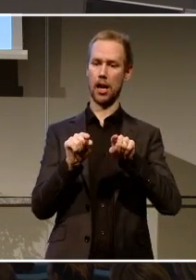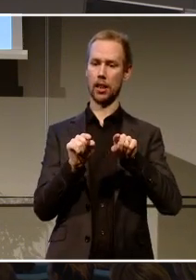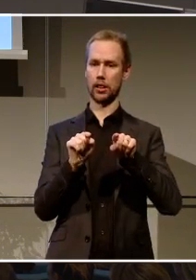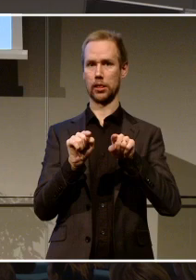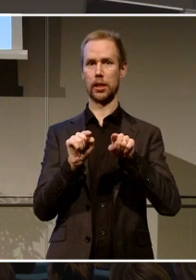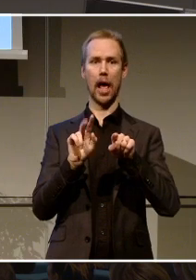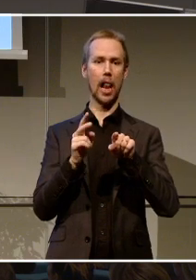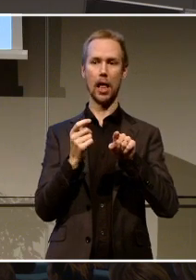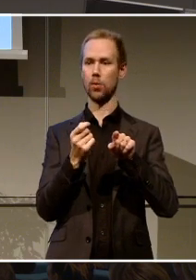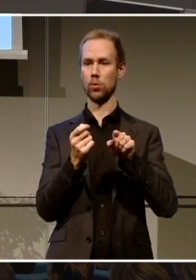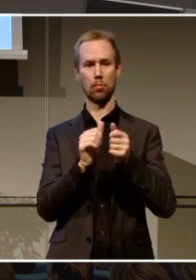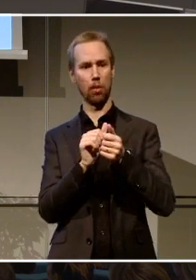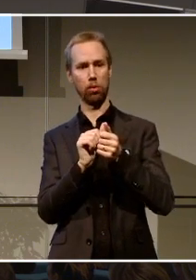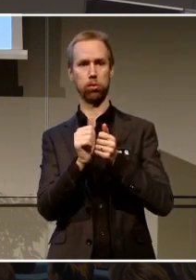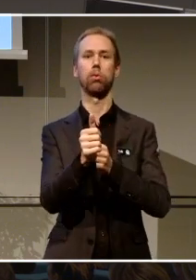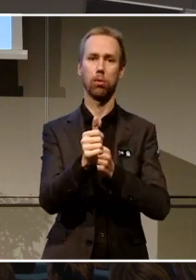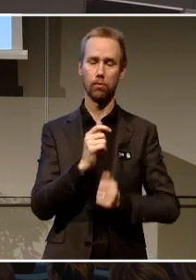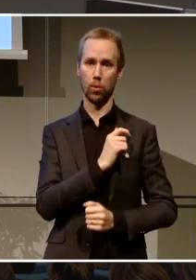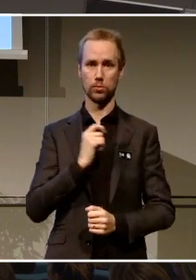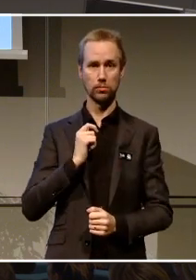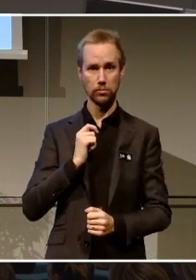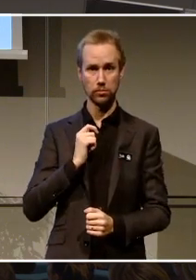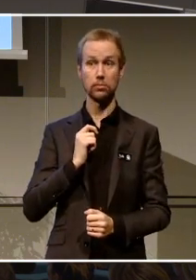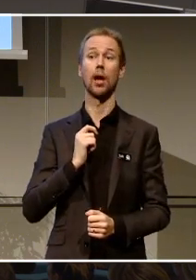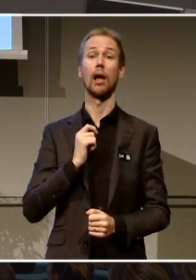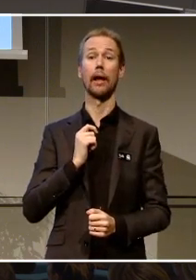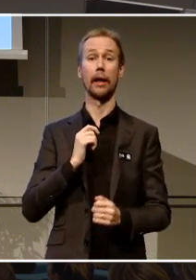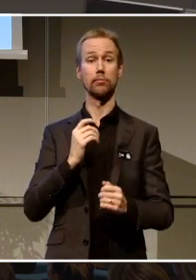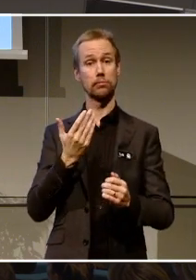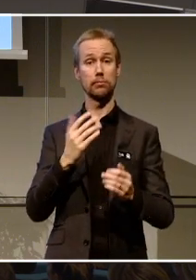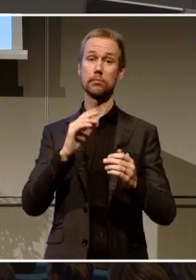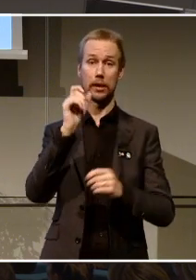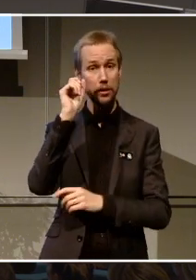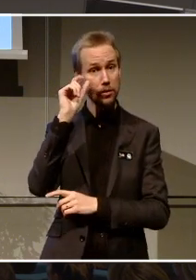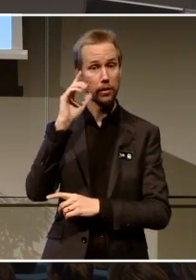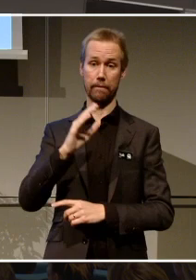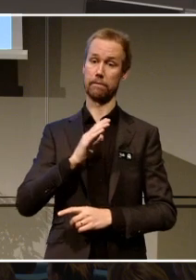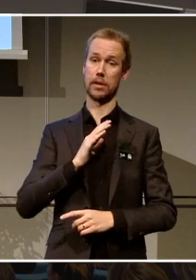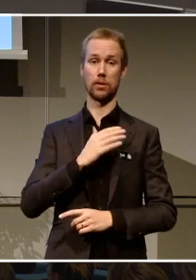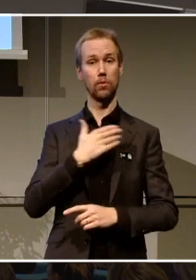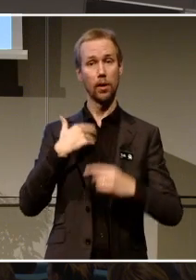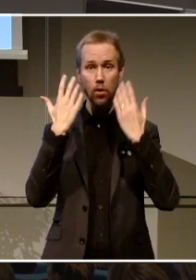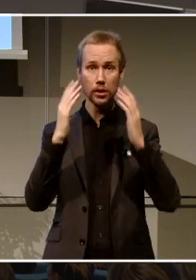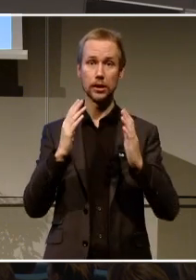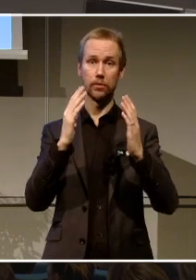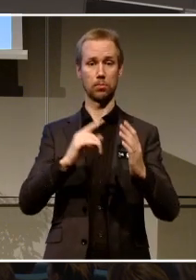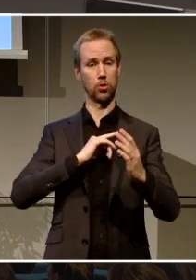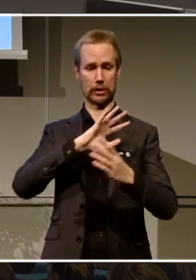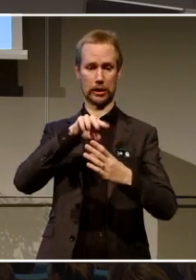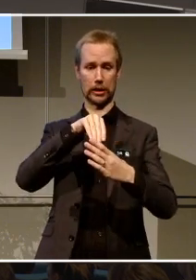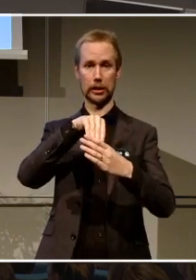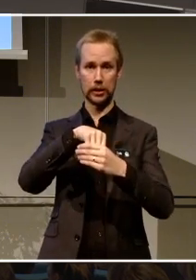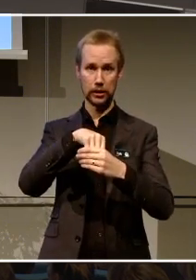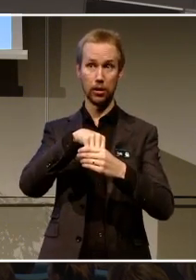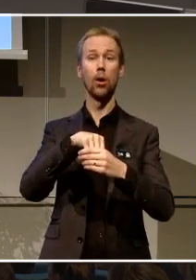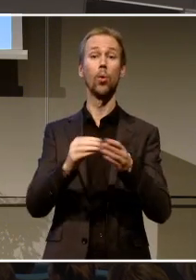en robot på väg till skolan. Det här är något som finns i våran vardag och är väldigt inbäddat. Och utmaningen idag är då att jag